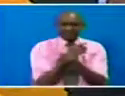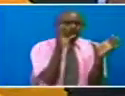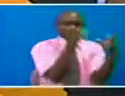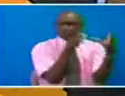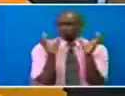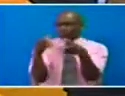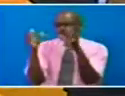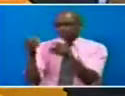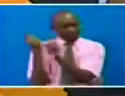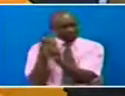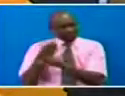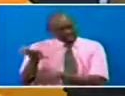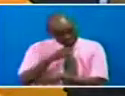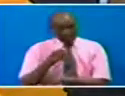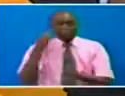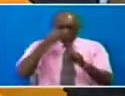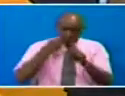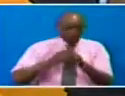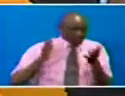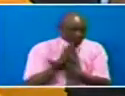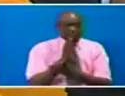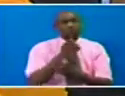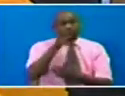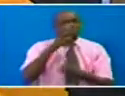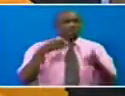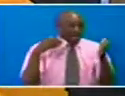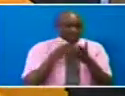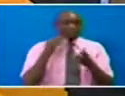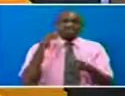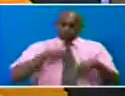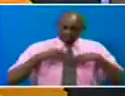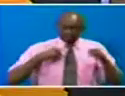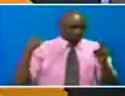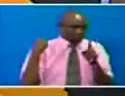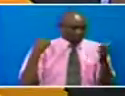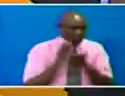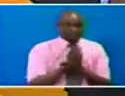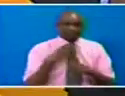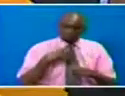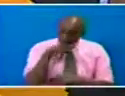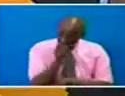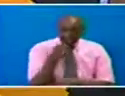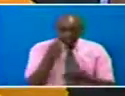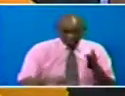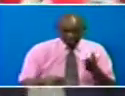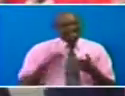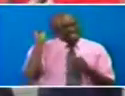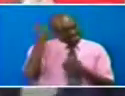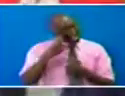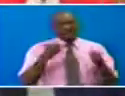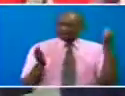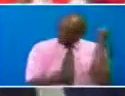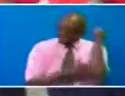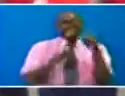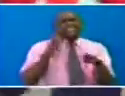maeneo mbalimbali ambapo wanaharakati wa kupambana na ufisadi walikemea uovu huo ambao umeipa Kenya sifa mbaya kwa